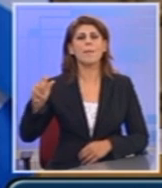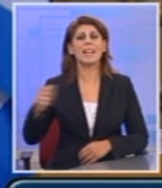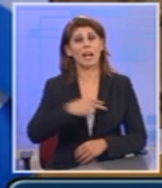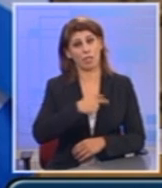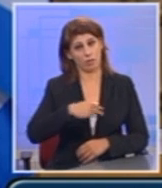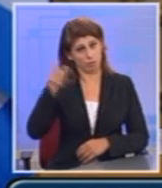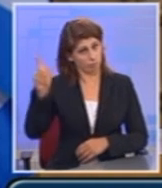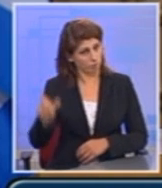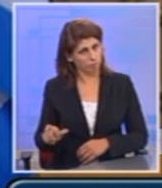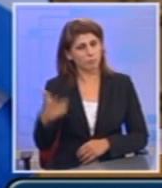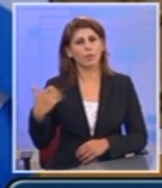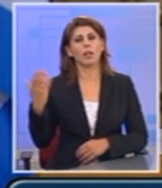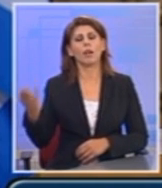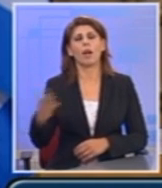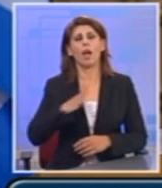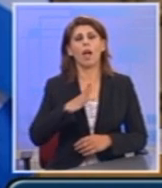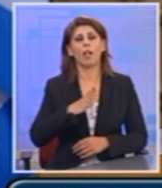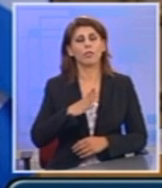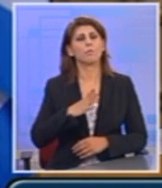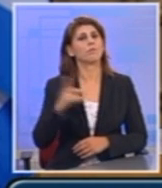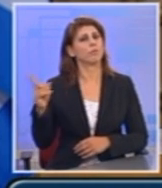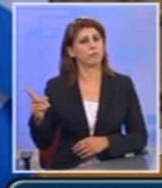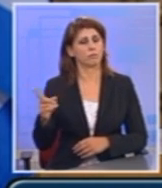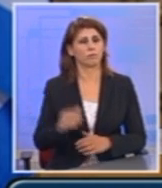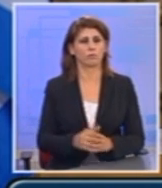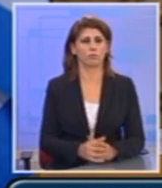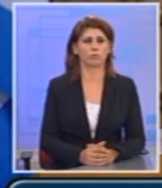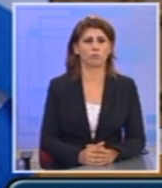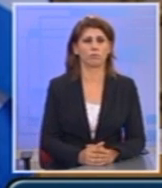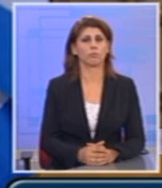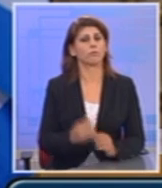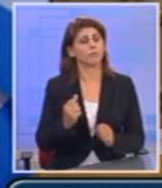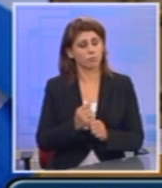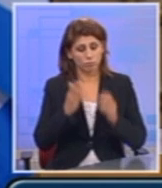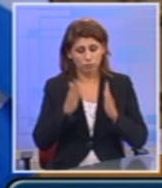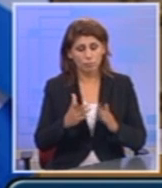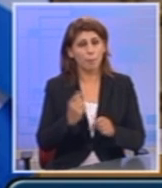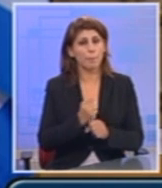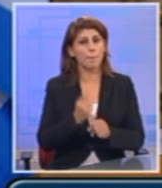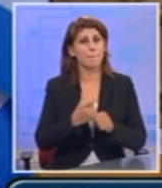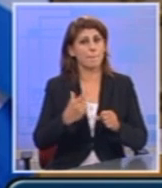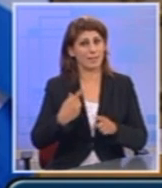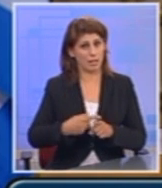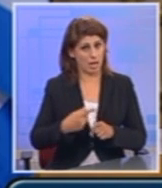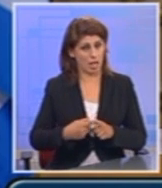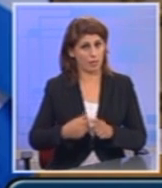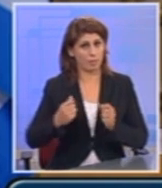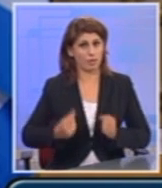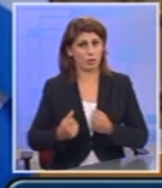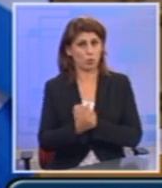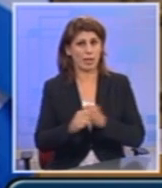είναι ένας άνθρωπος που έχει ασχοληθεί με την ελλάδα και από την θέση του